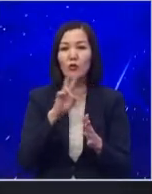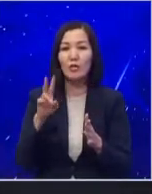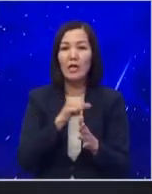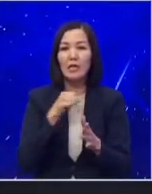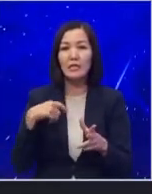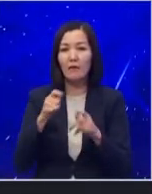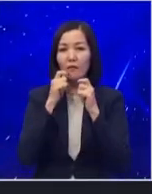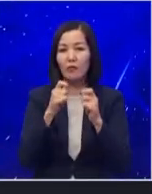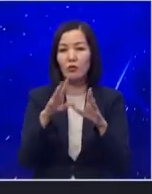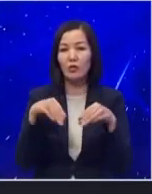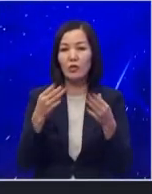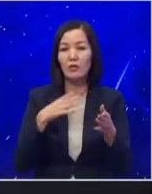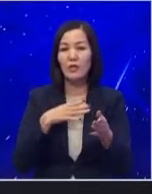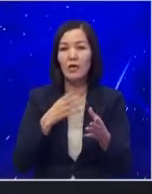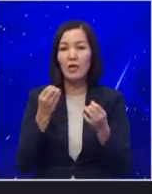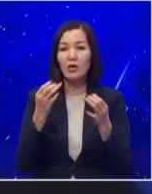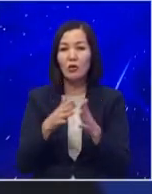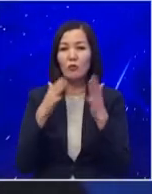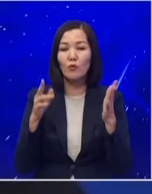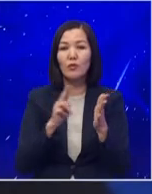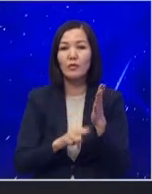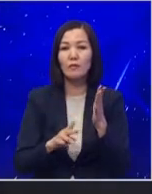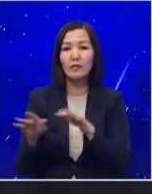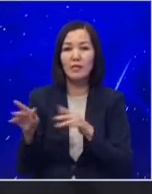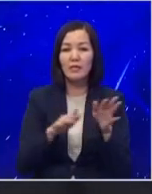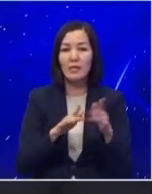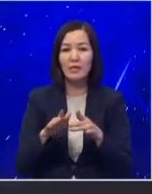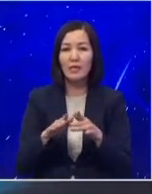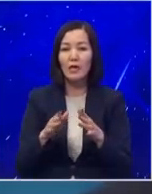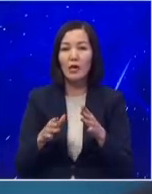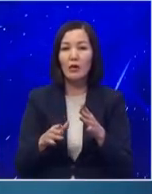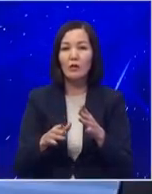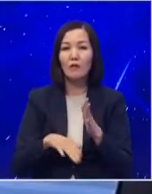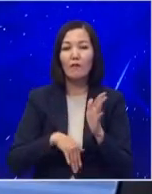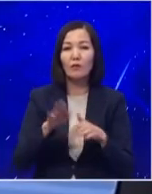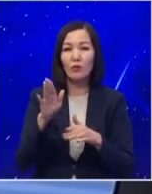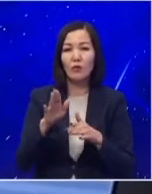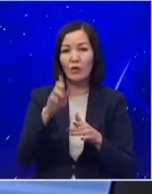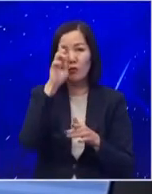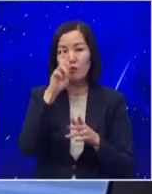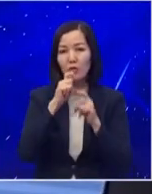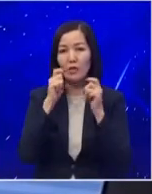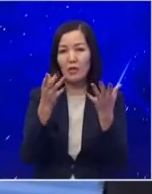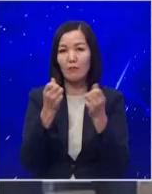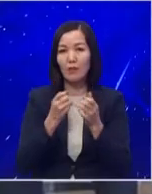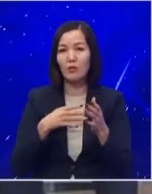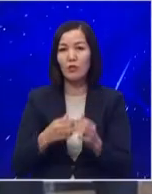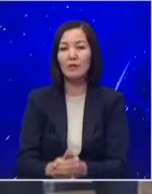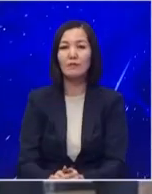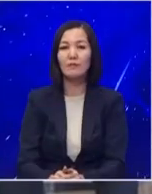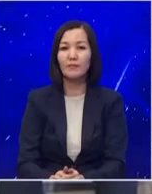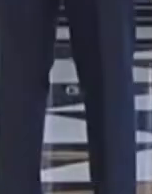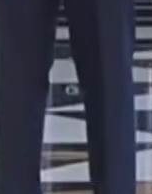лично вручил почетную награду еще более 70 деятели региона удостоены самых высоких государственных наград руслан мухамбетов